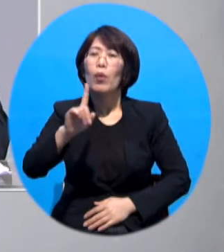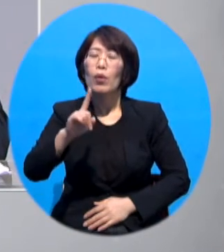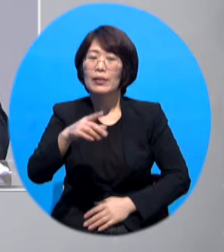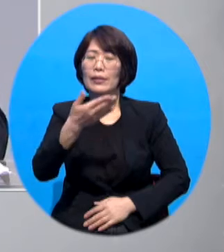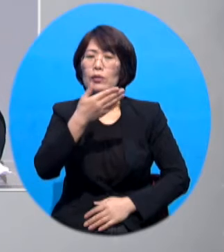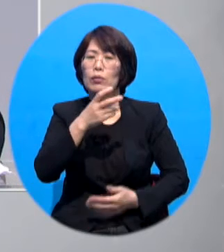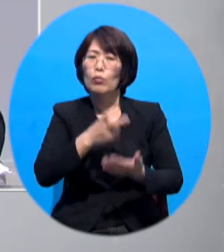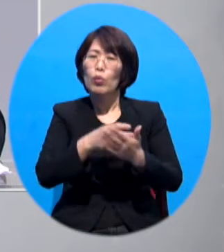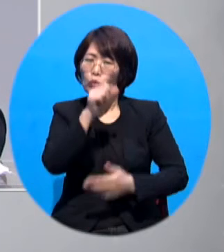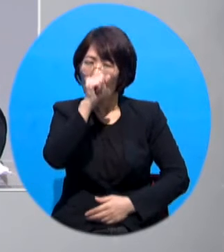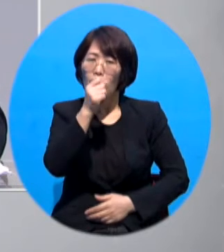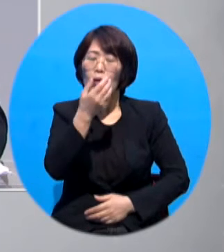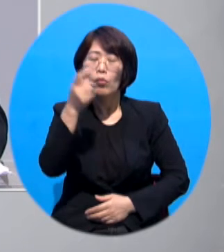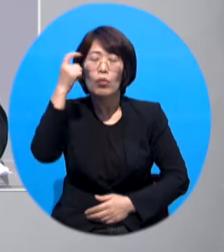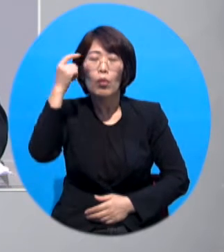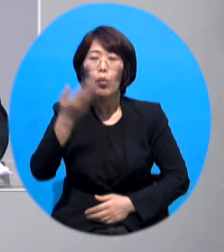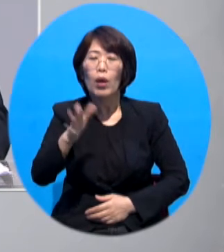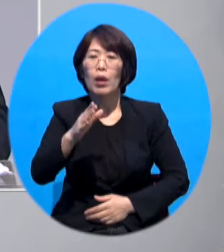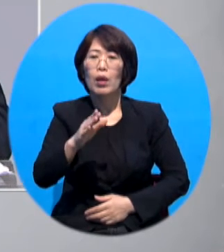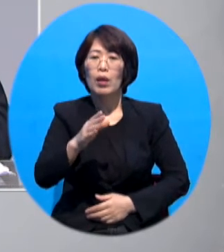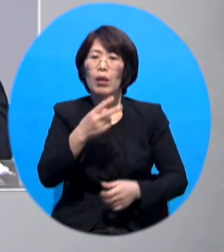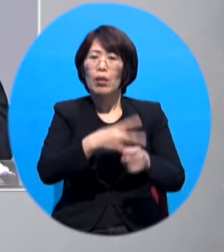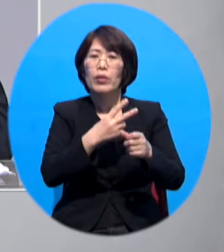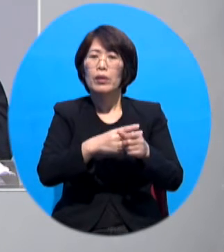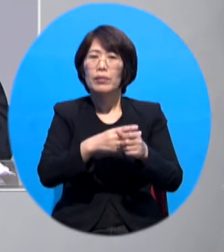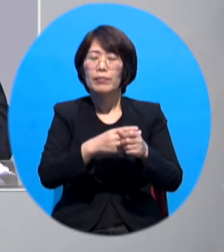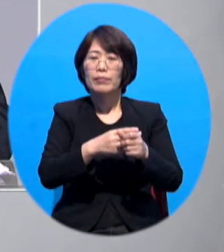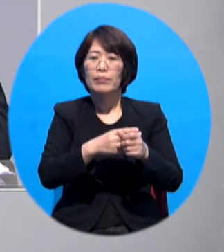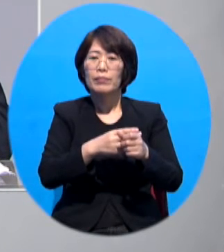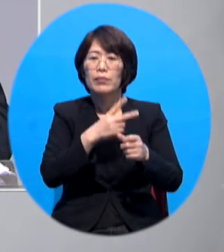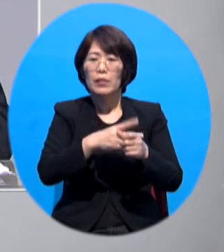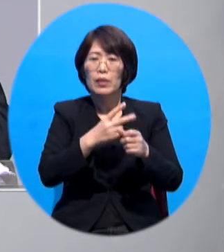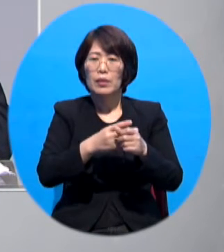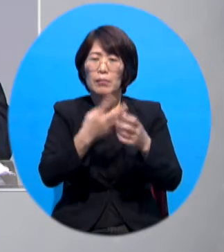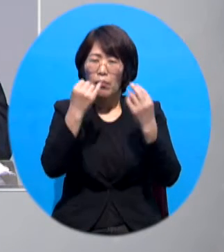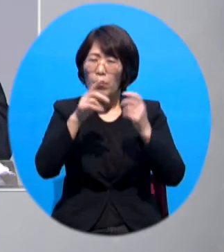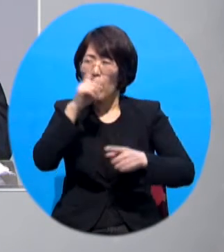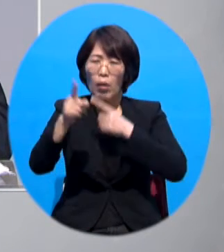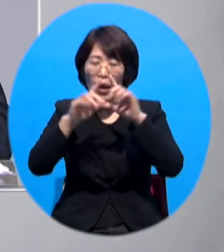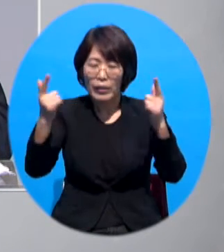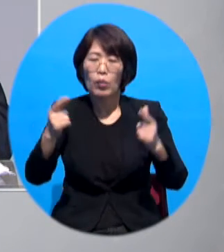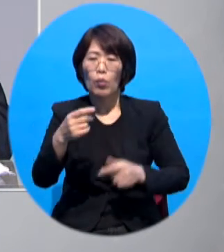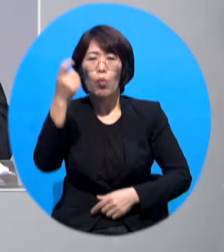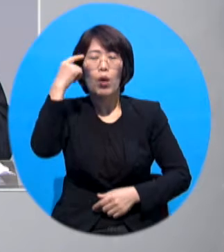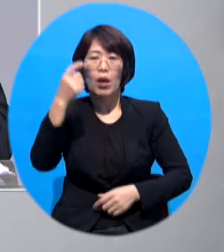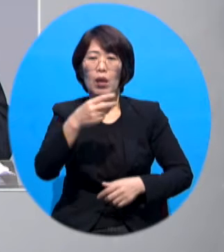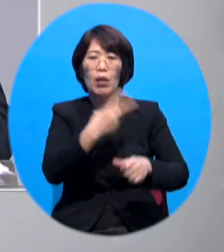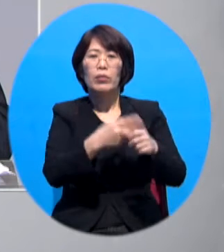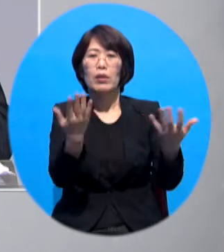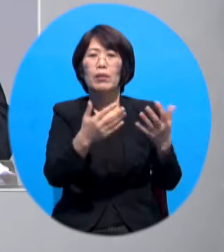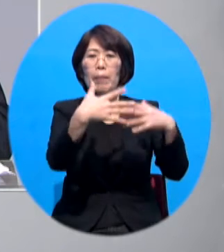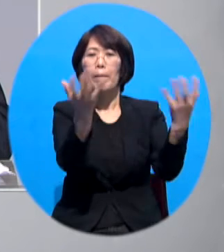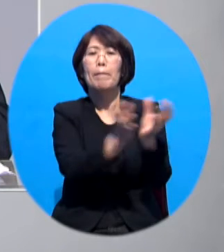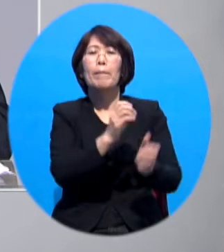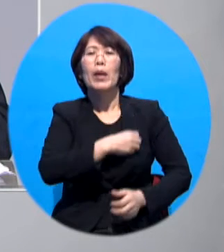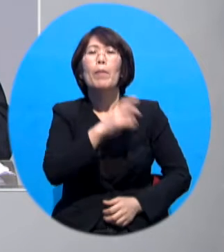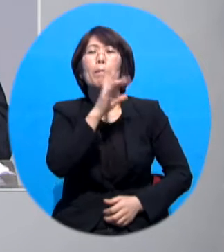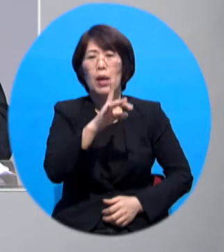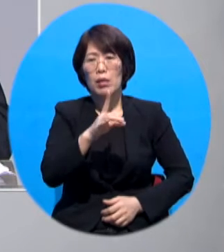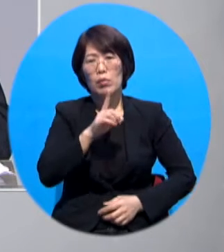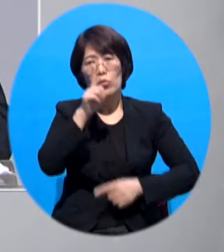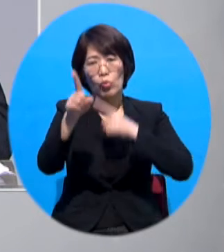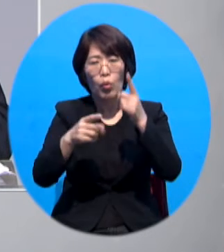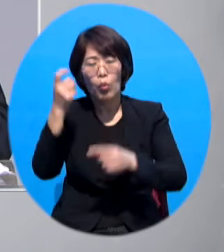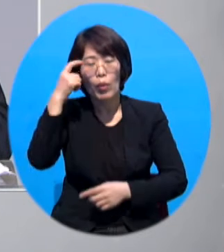좋은 제도에 왜 수천명의 교사들 중에서 아무도 없노 하지 않고 전교조 소속 교사 들만 무 하자는 겁니다 지금